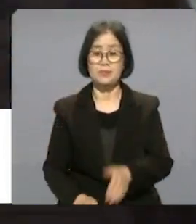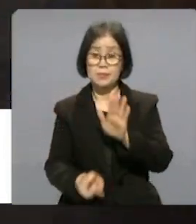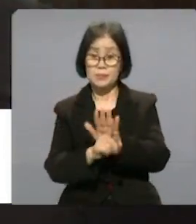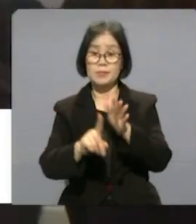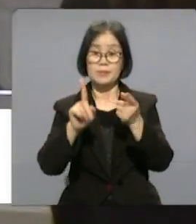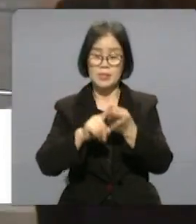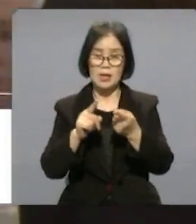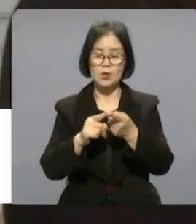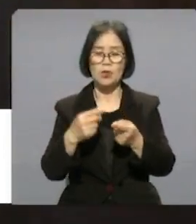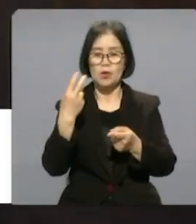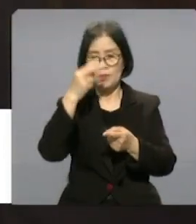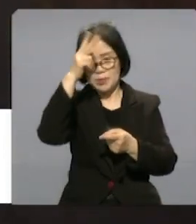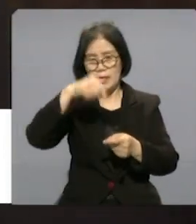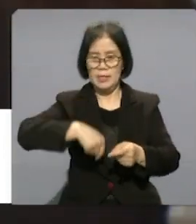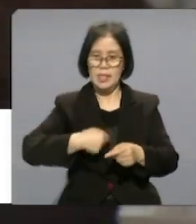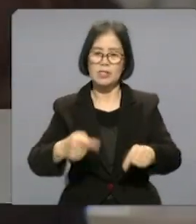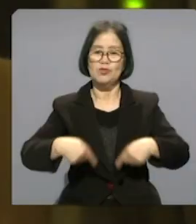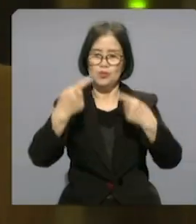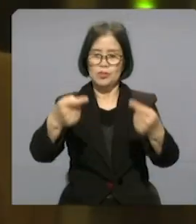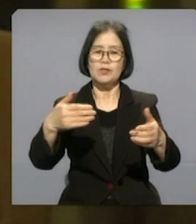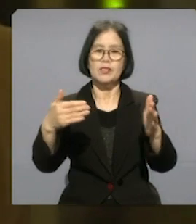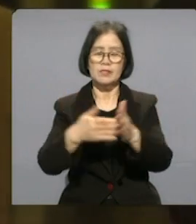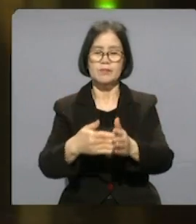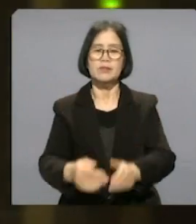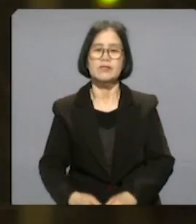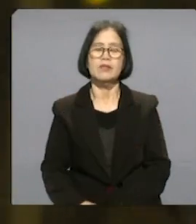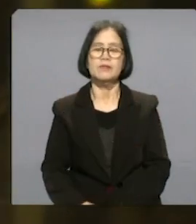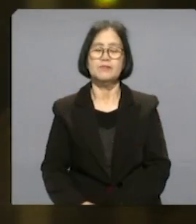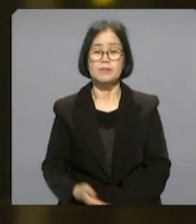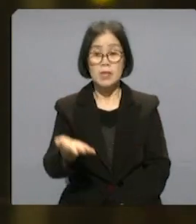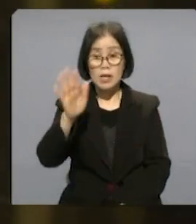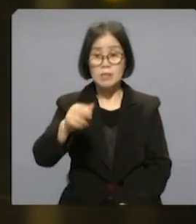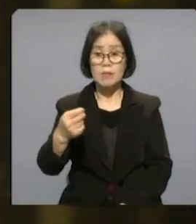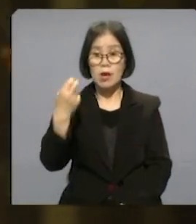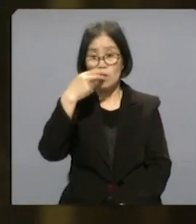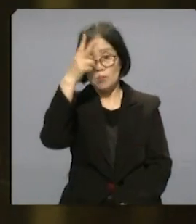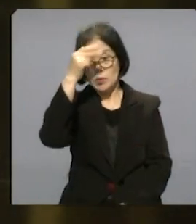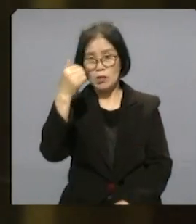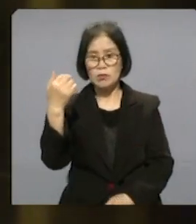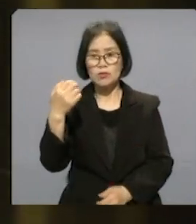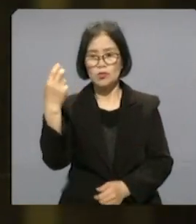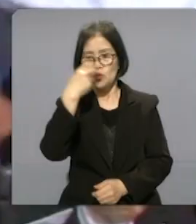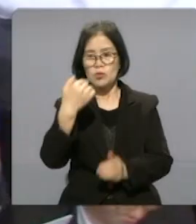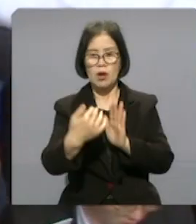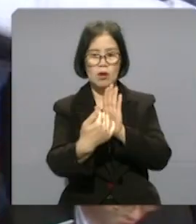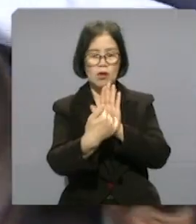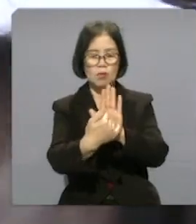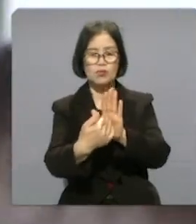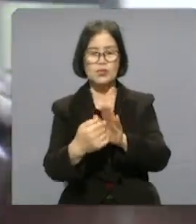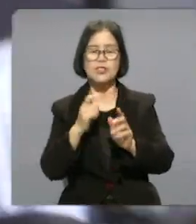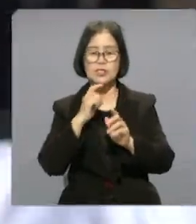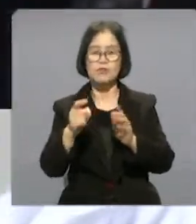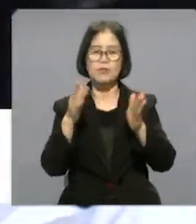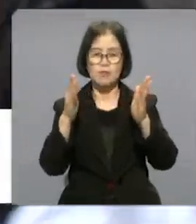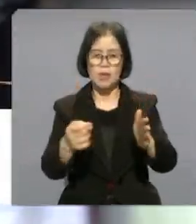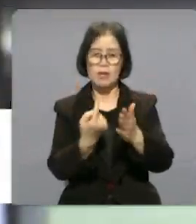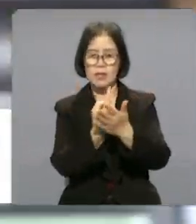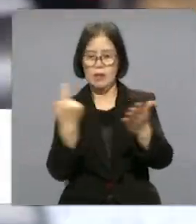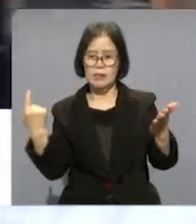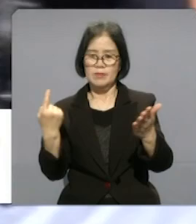대로 검찰에 자진 출석한 겁니다. 하지만 검찰의 조사 거부로 10분 만에 청사 밖으로